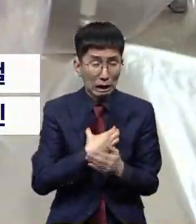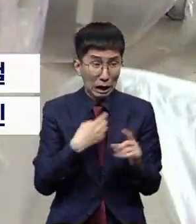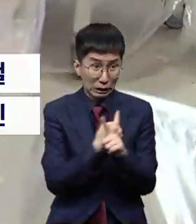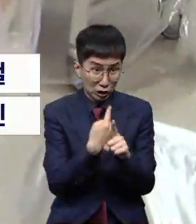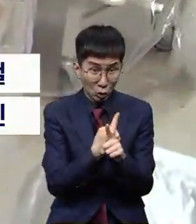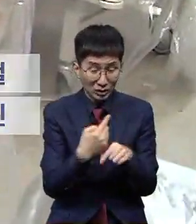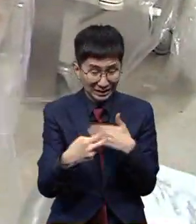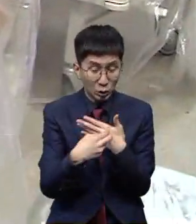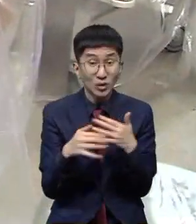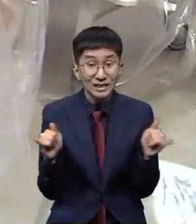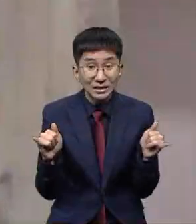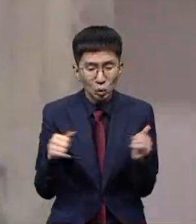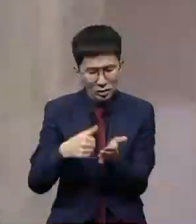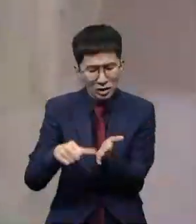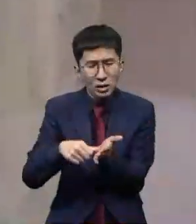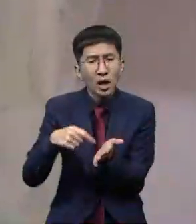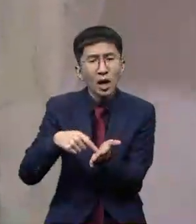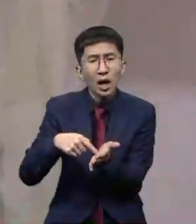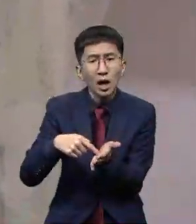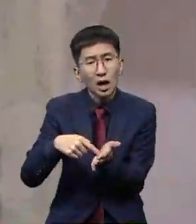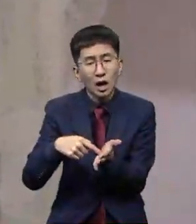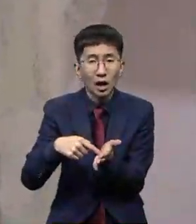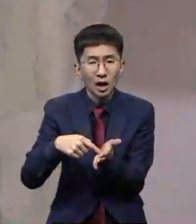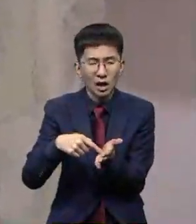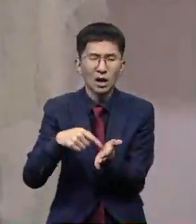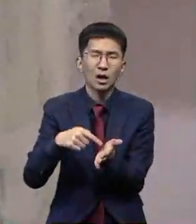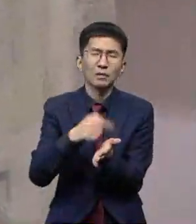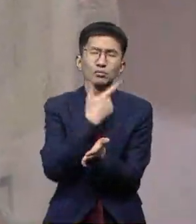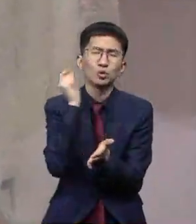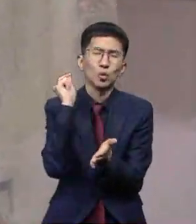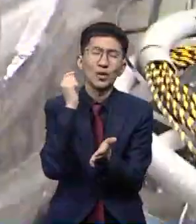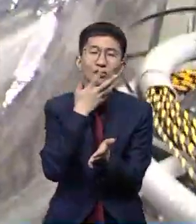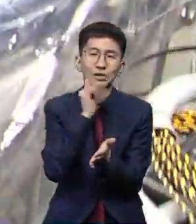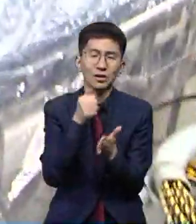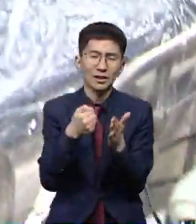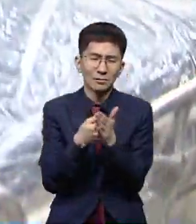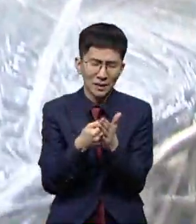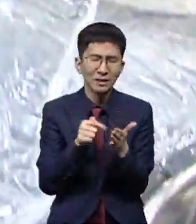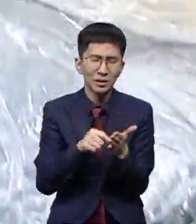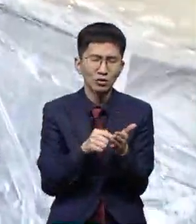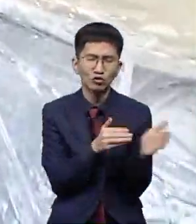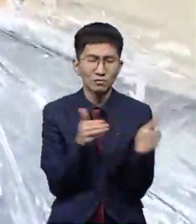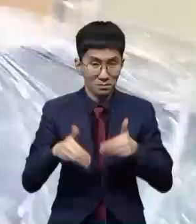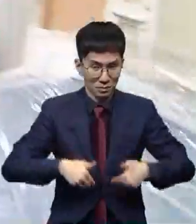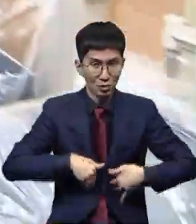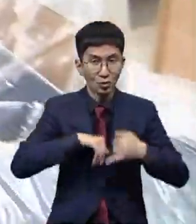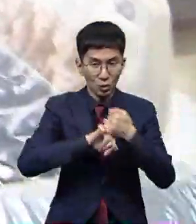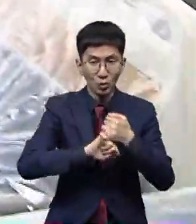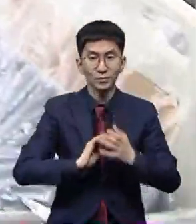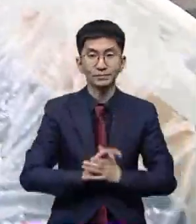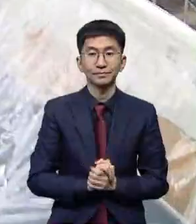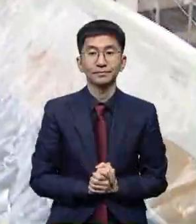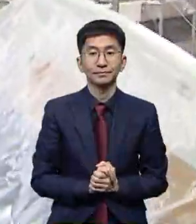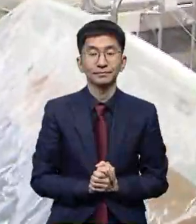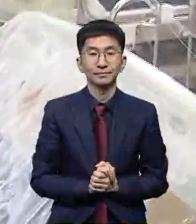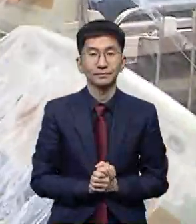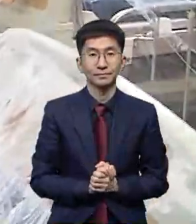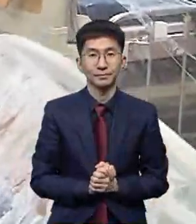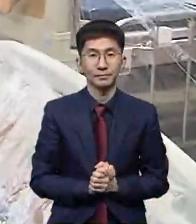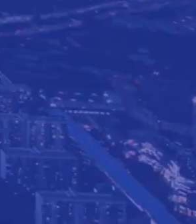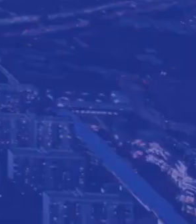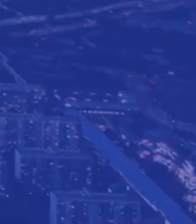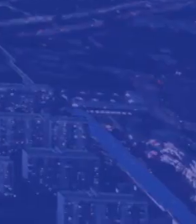의료진과 장비 확보를 얼마나 제때 하느냐가 사망자를 줄이는 관건이 될 것으로 보입니다. SBS 손형안입니다.